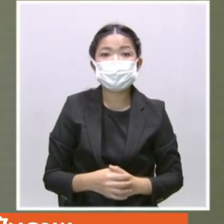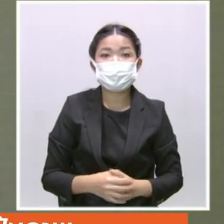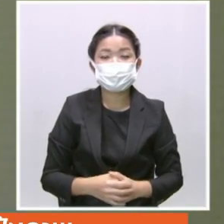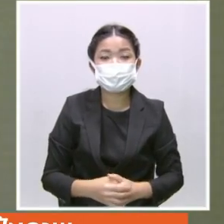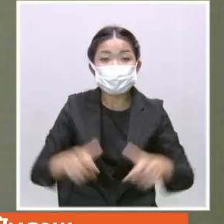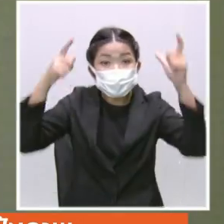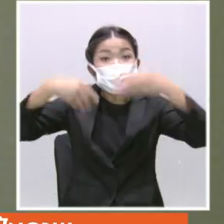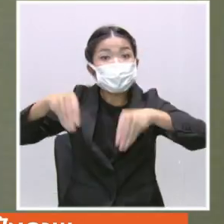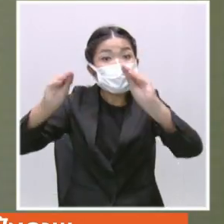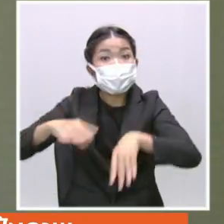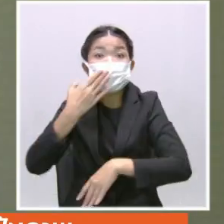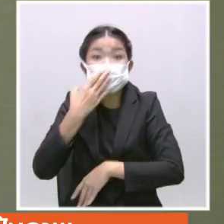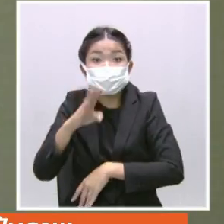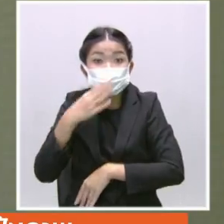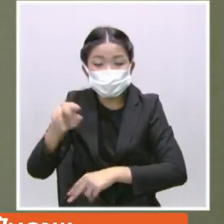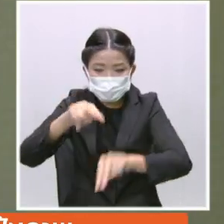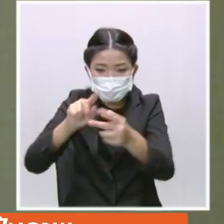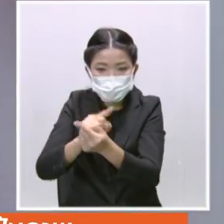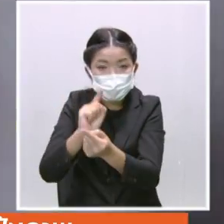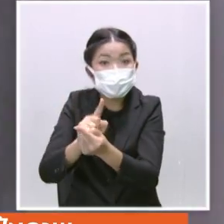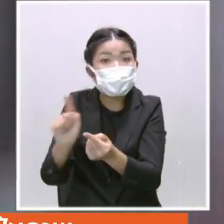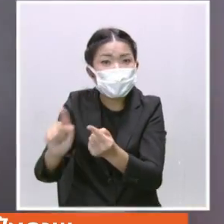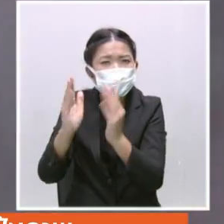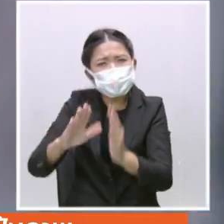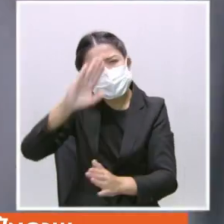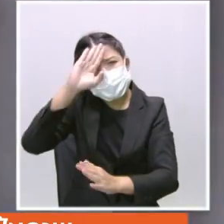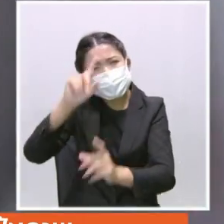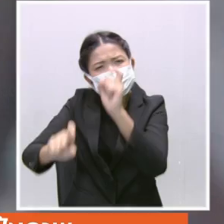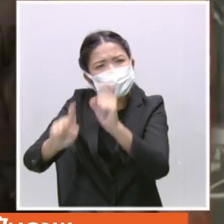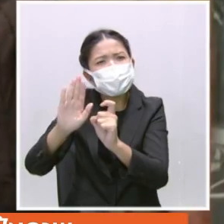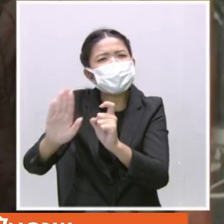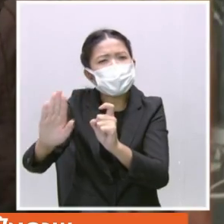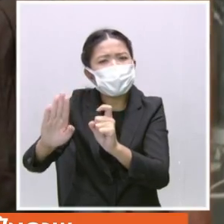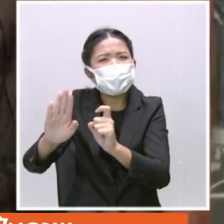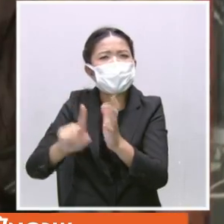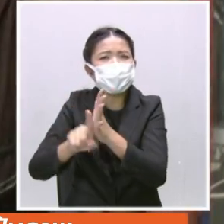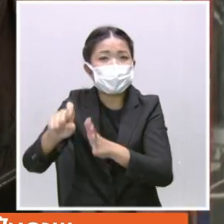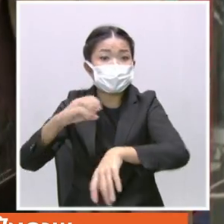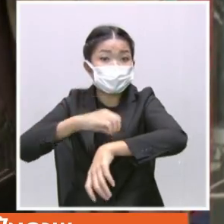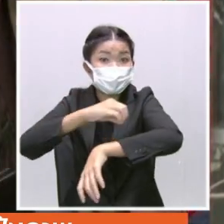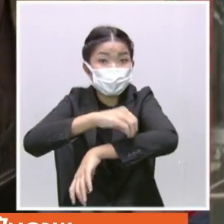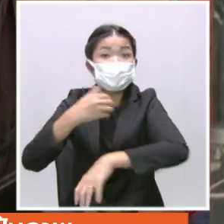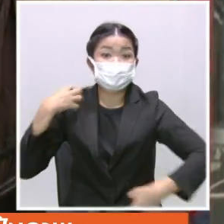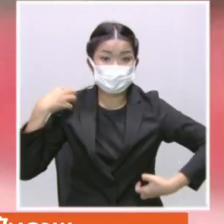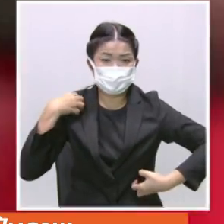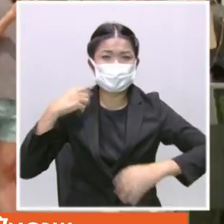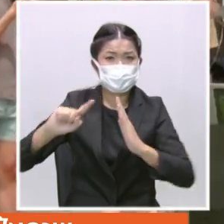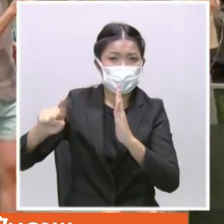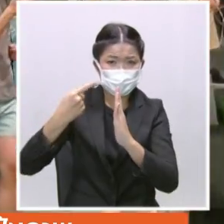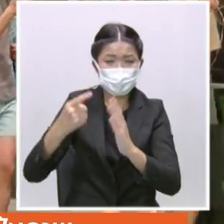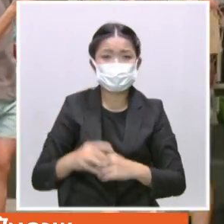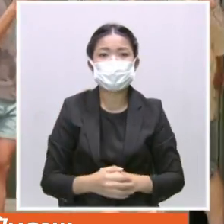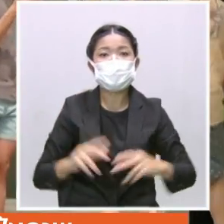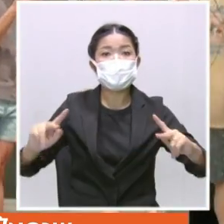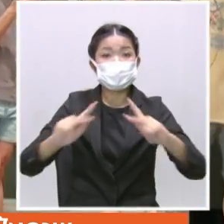ที่สเปนและบราซิลรายงานพบผู้เสียชีวิตจากฝีดาดลิงเป็นครั้งแรกนอกทวีปแอฟริกาเมื่อวานนี้นะคะโดยทางกระทรวงสาธาร